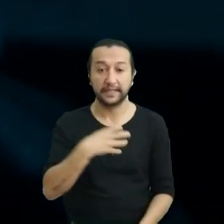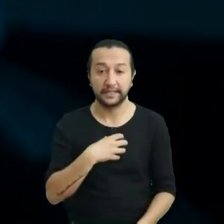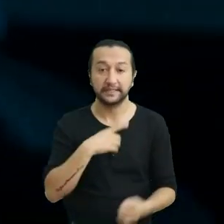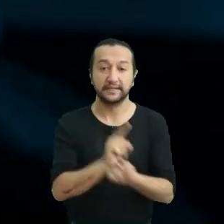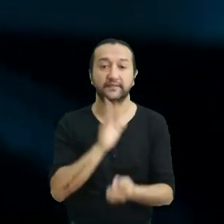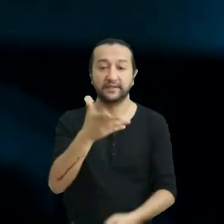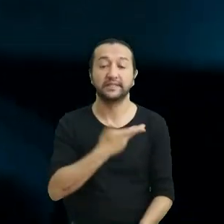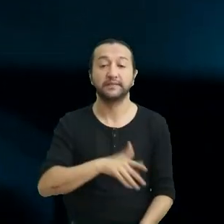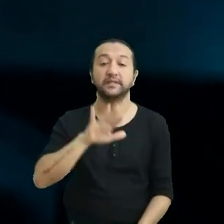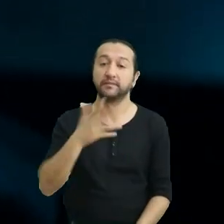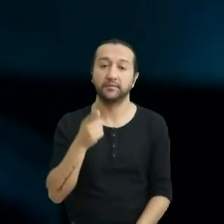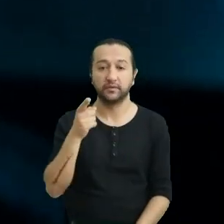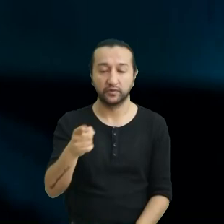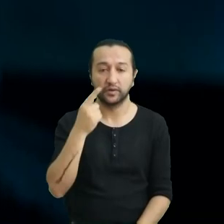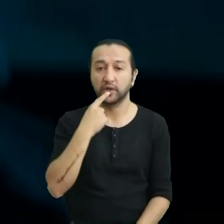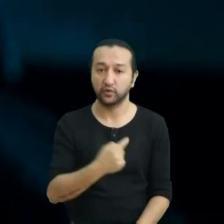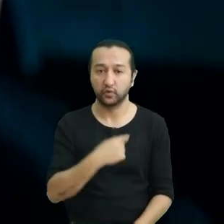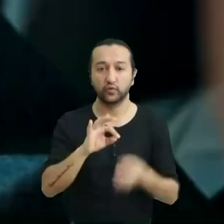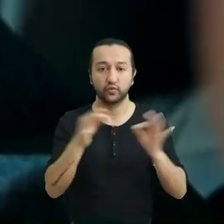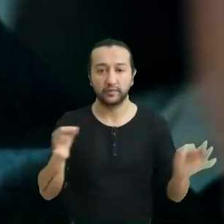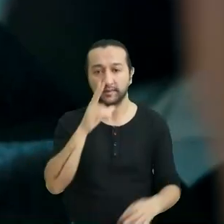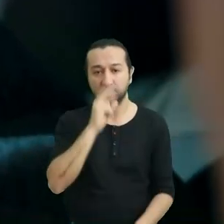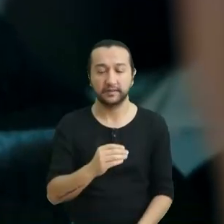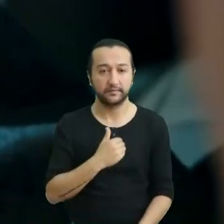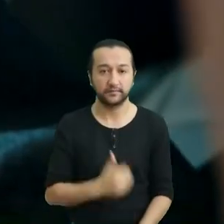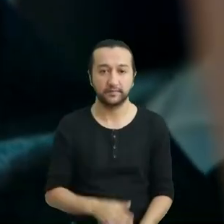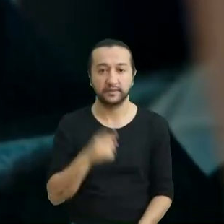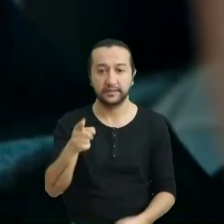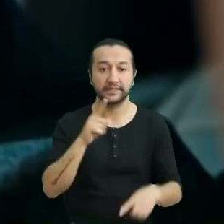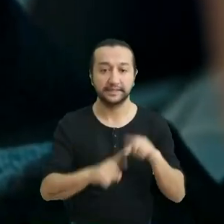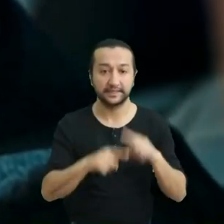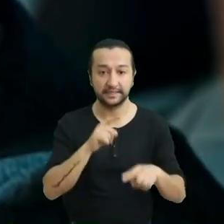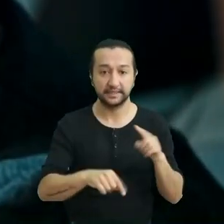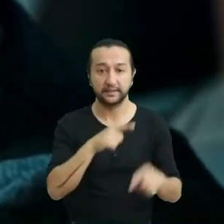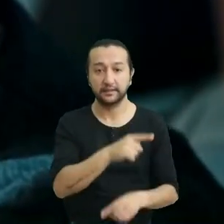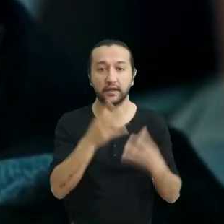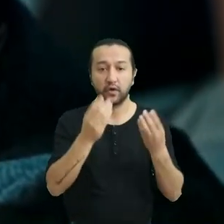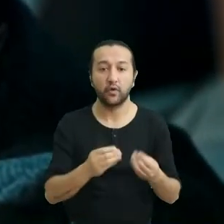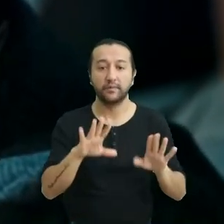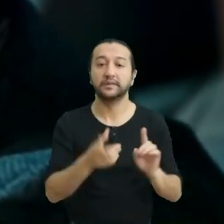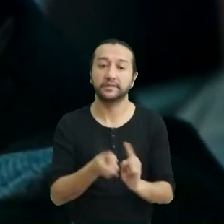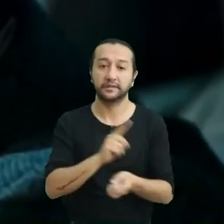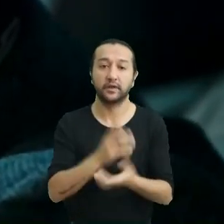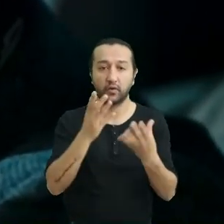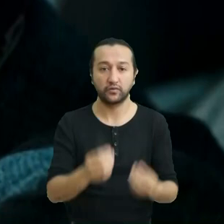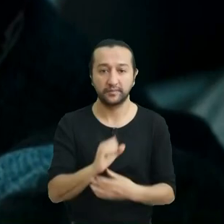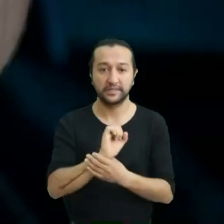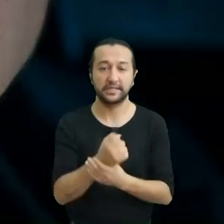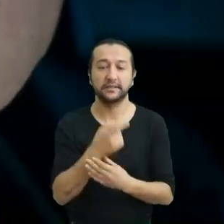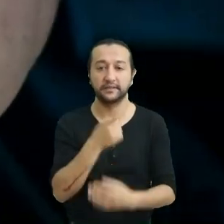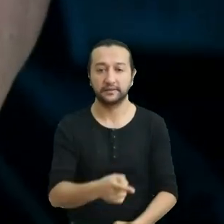pek sevmezdim ama söylediği bir laf güzeldir. Siyaset olmazları oldurma